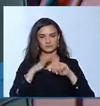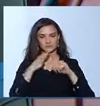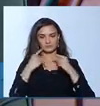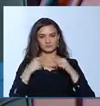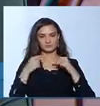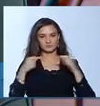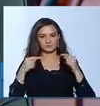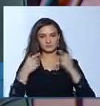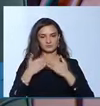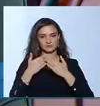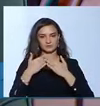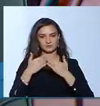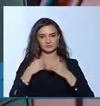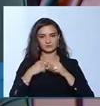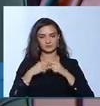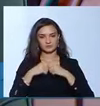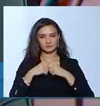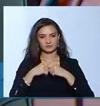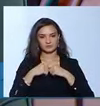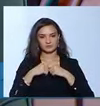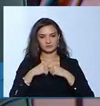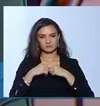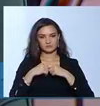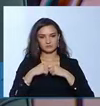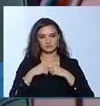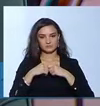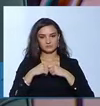რამე, მაგალითად თუნდაც